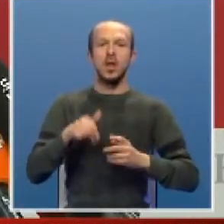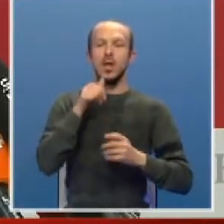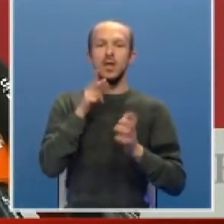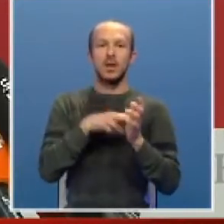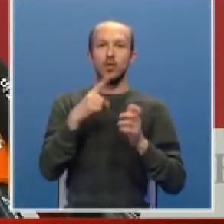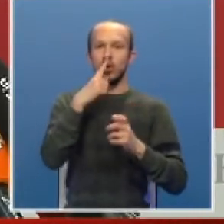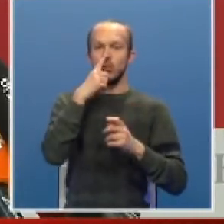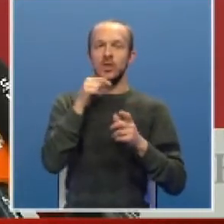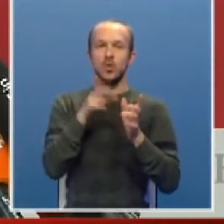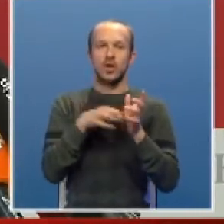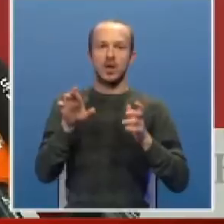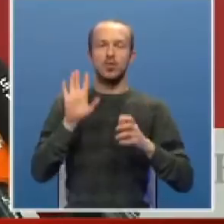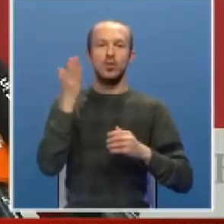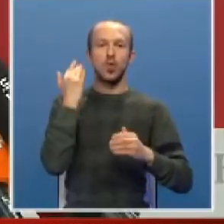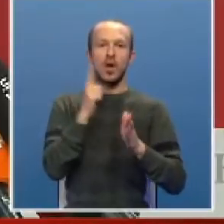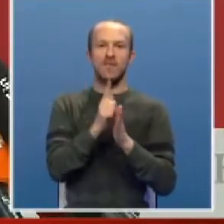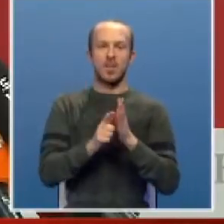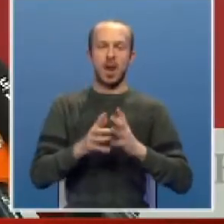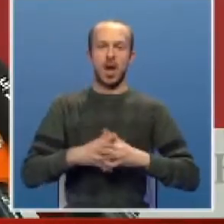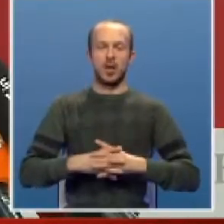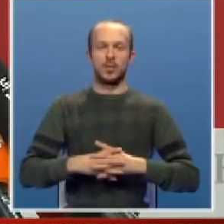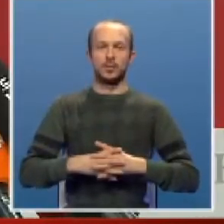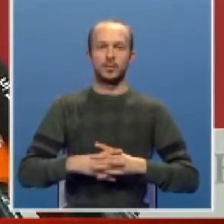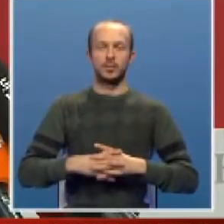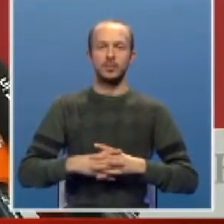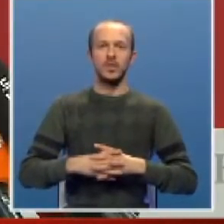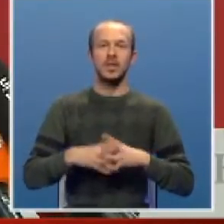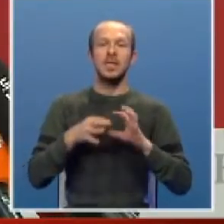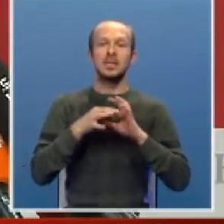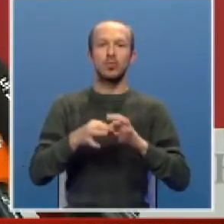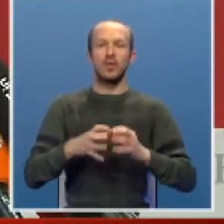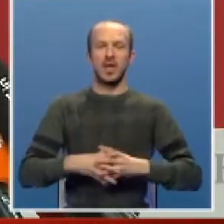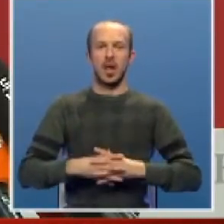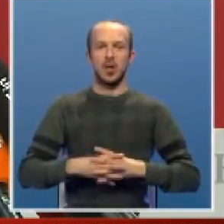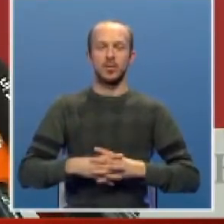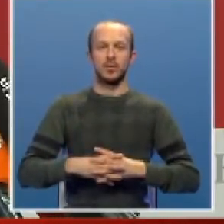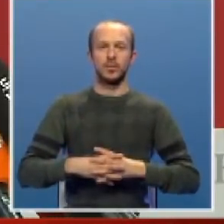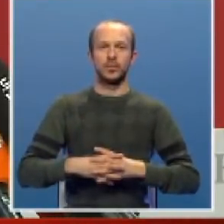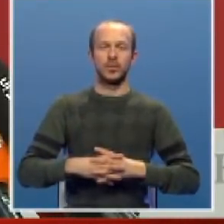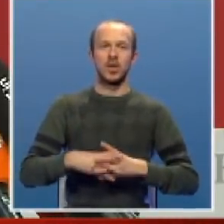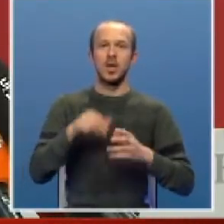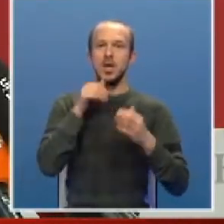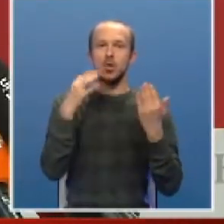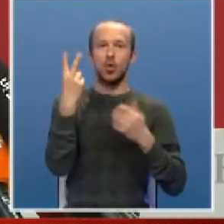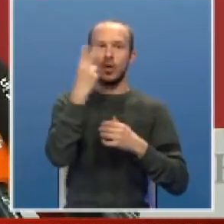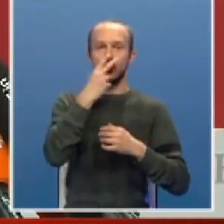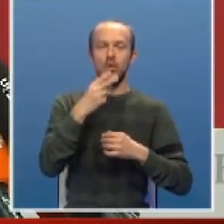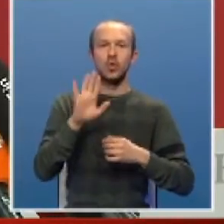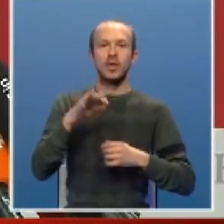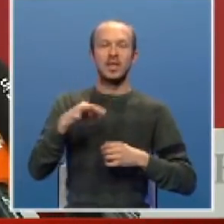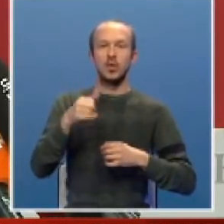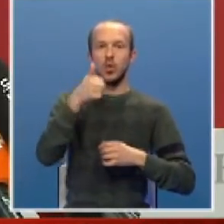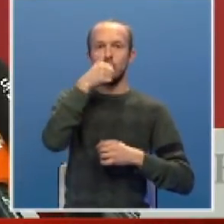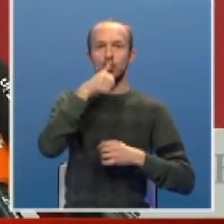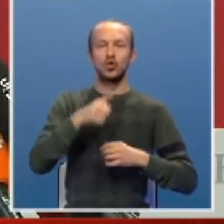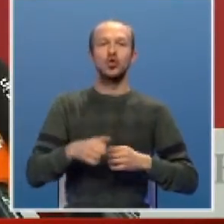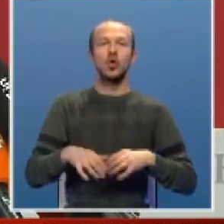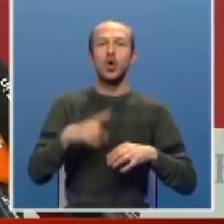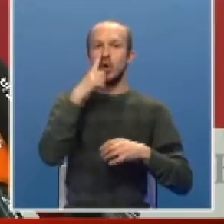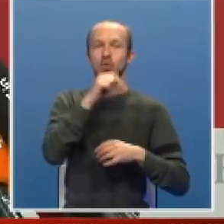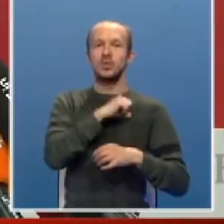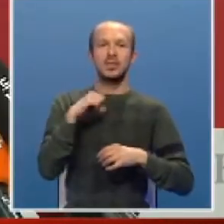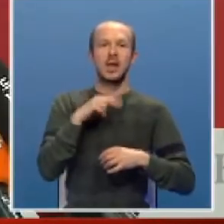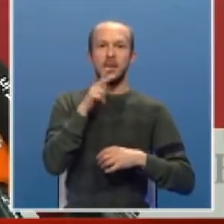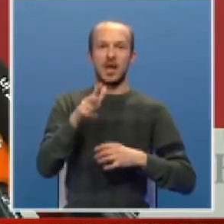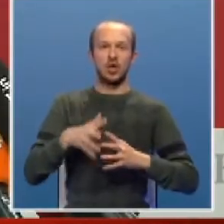naravno Rusije i Ukrajine toga vremena se sprovede i koliko razumijemo da je to jedino što i Rusi sami